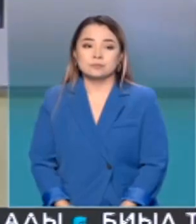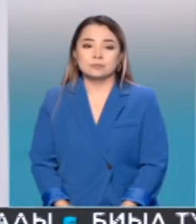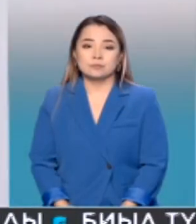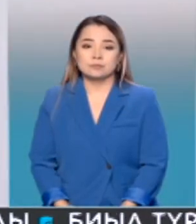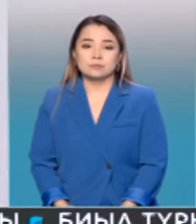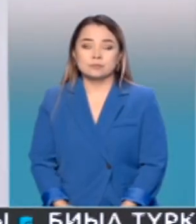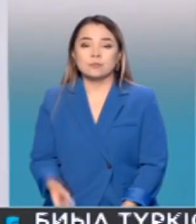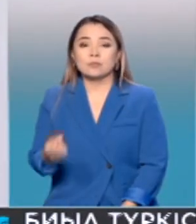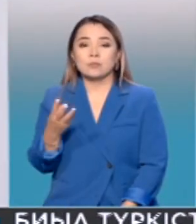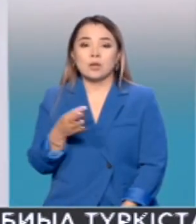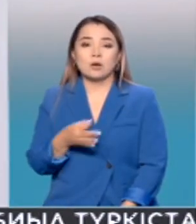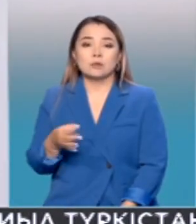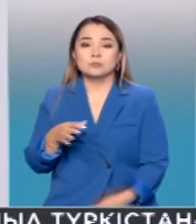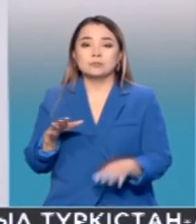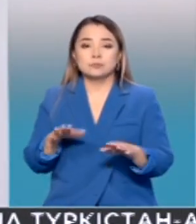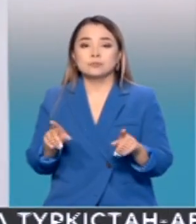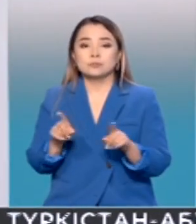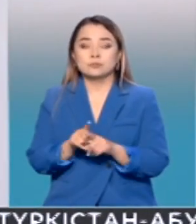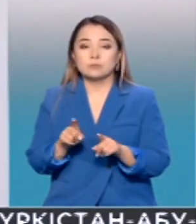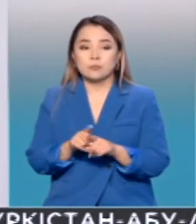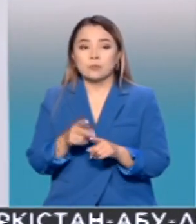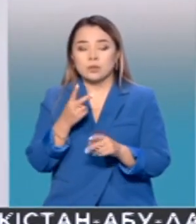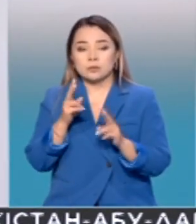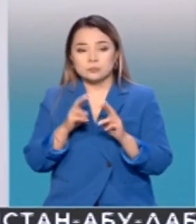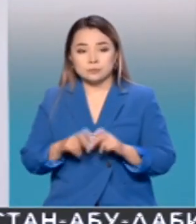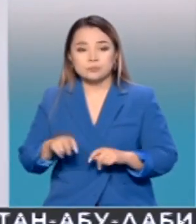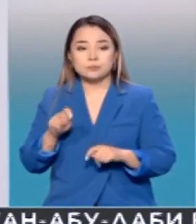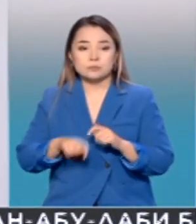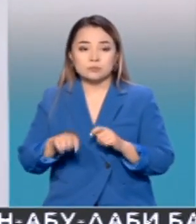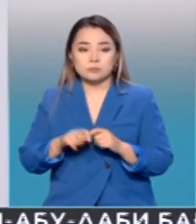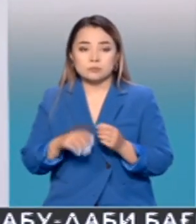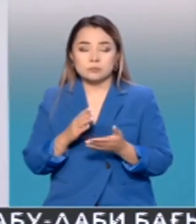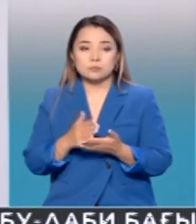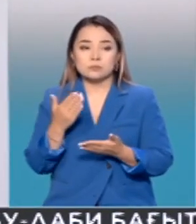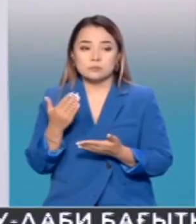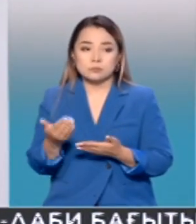бағытталмақ. Бірнеше аудандарды өтіп шықтым, қарадым.